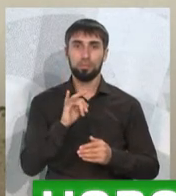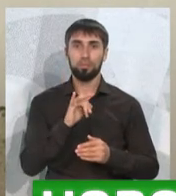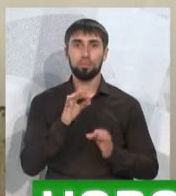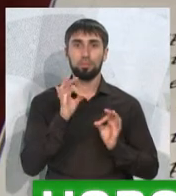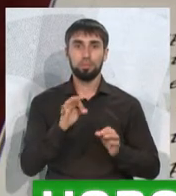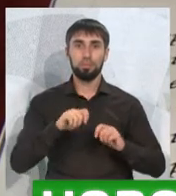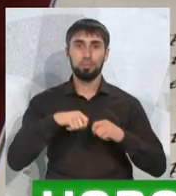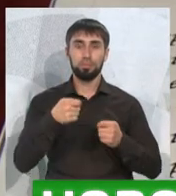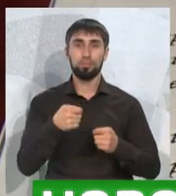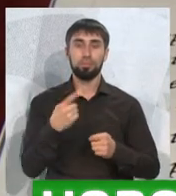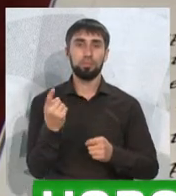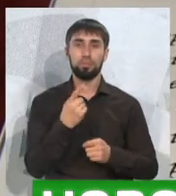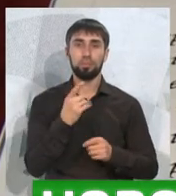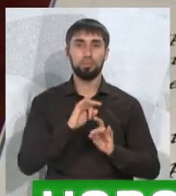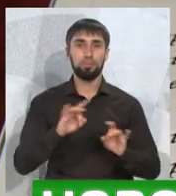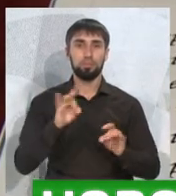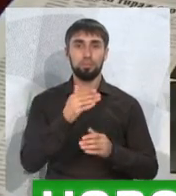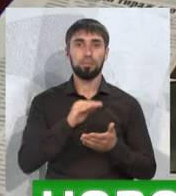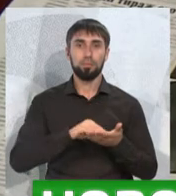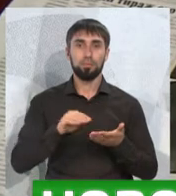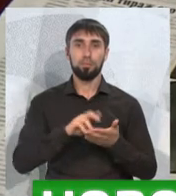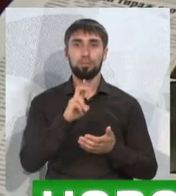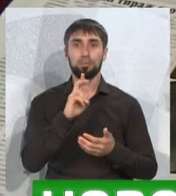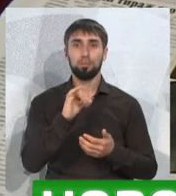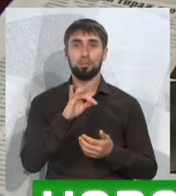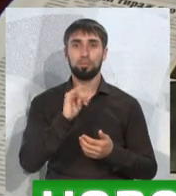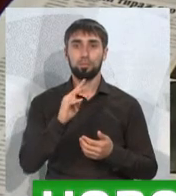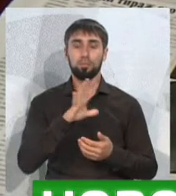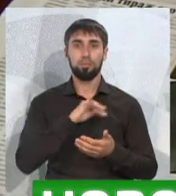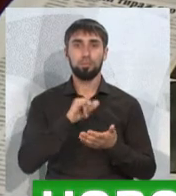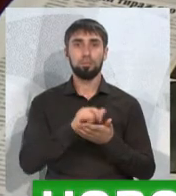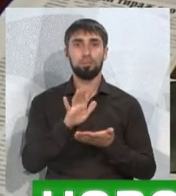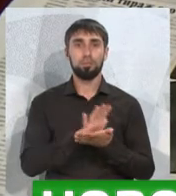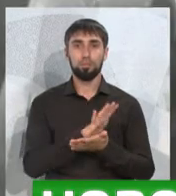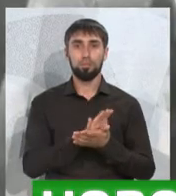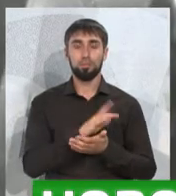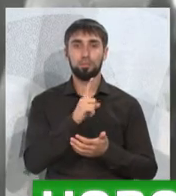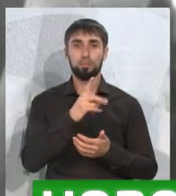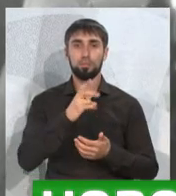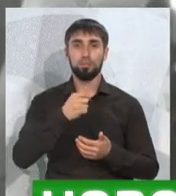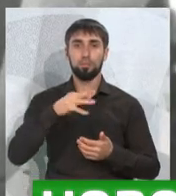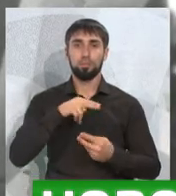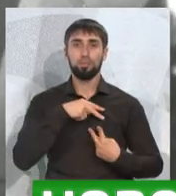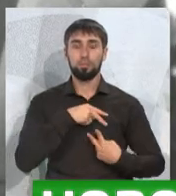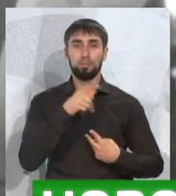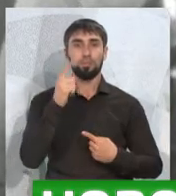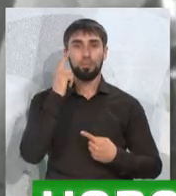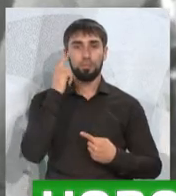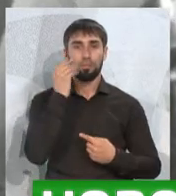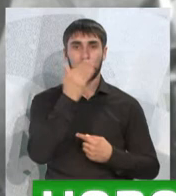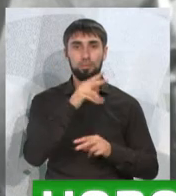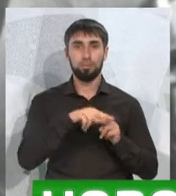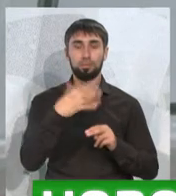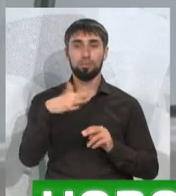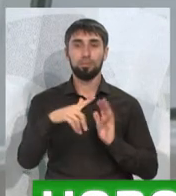правду передать. Первый рассказ писателя «Буран» на ингушском языке был опубликован в газете «Знамя труда», выходившей в городе Алма-Ата в